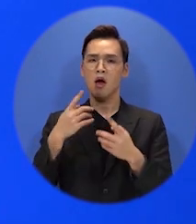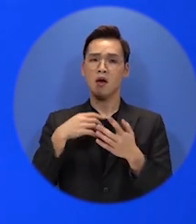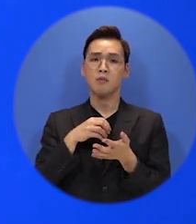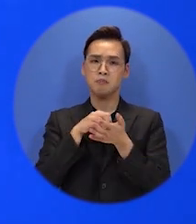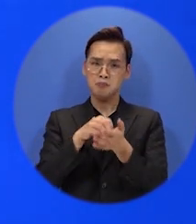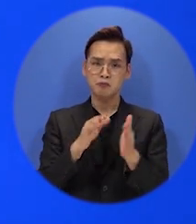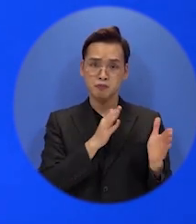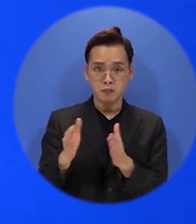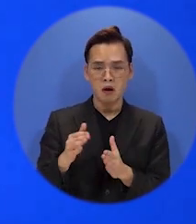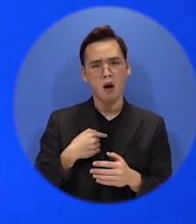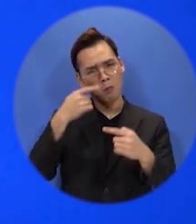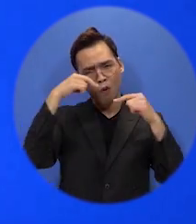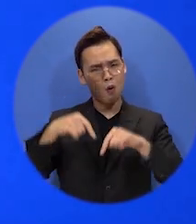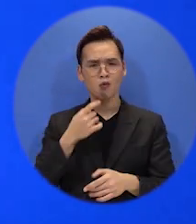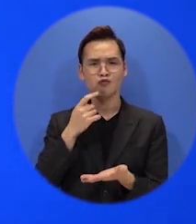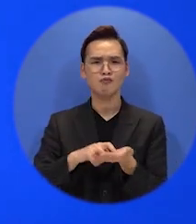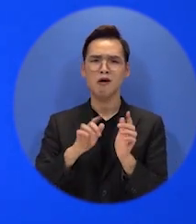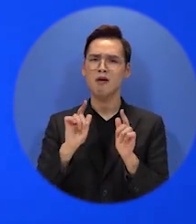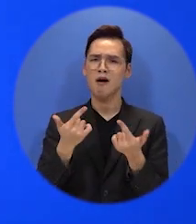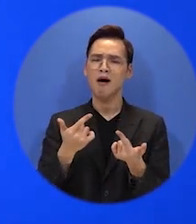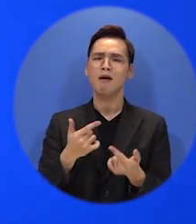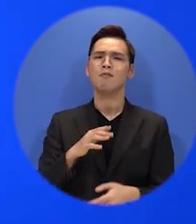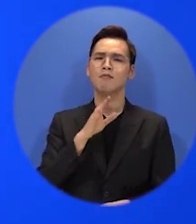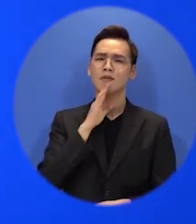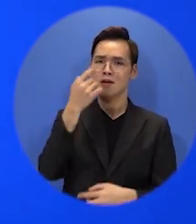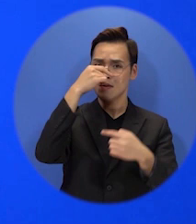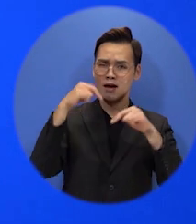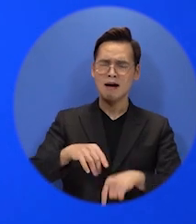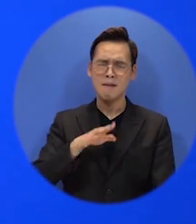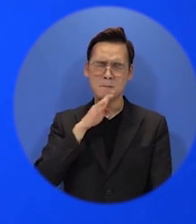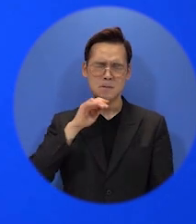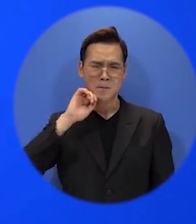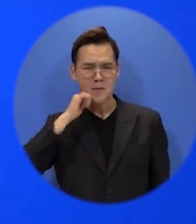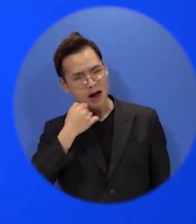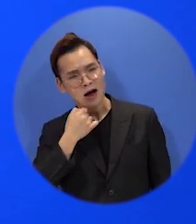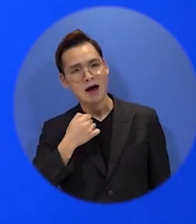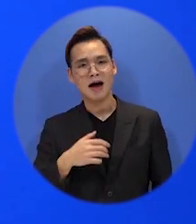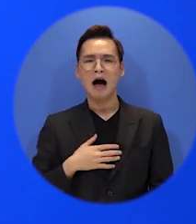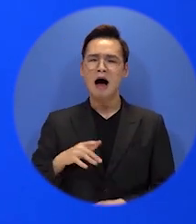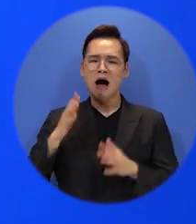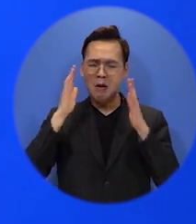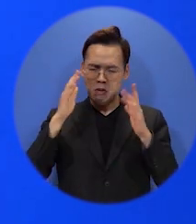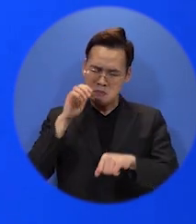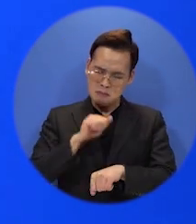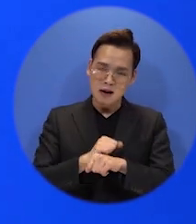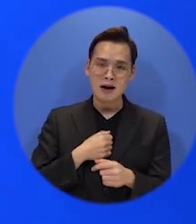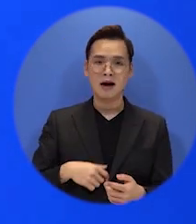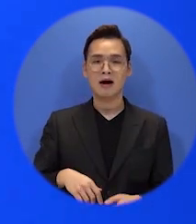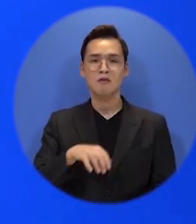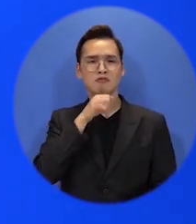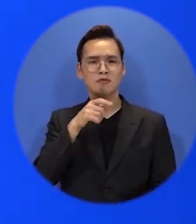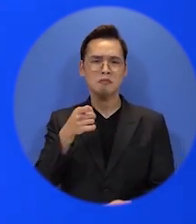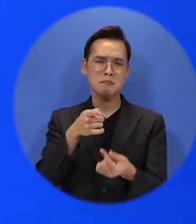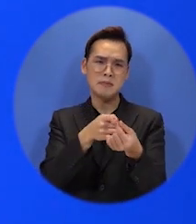취업 면접을 준비했었는데 면접이 좀 만만치 않던데. 예, 면접은 진짜 어려워요, 사실은. 그쵸? 아무리 공부를 잘한 1등급인